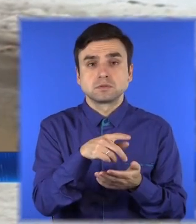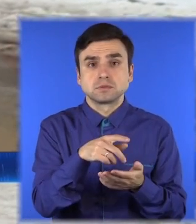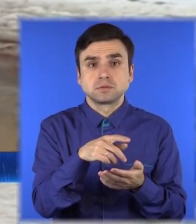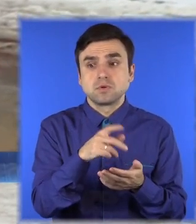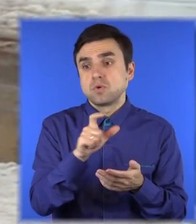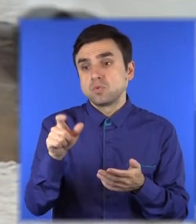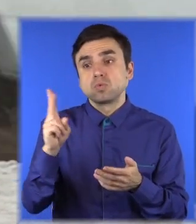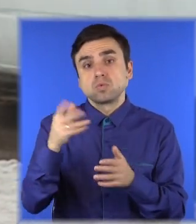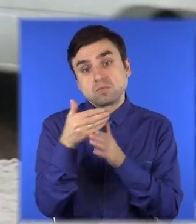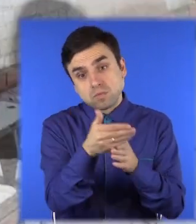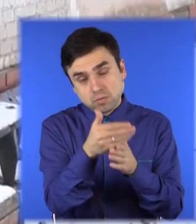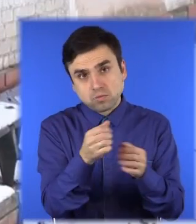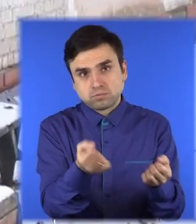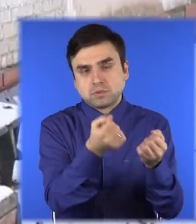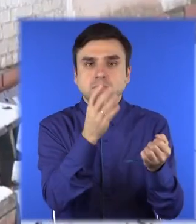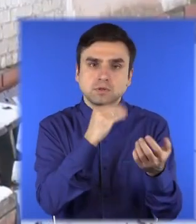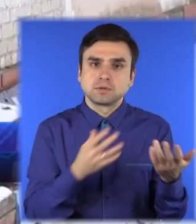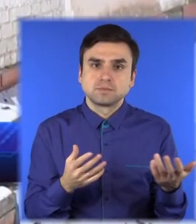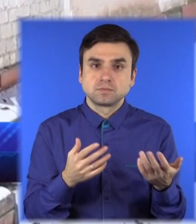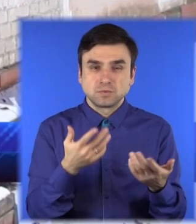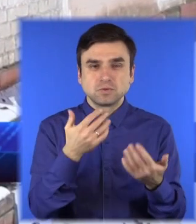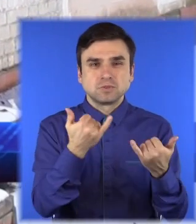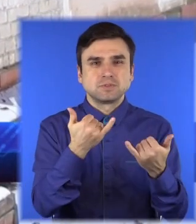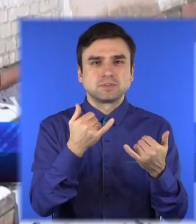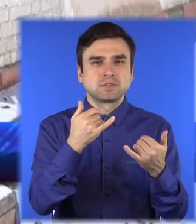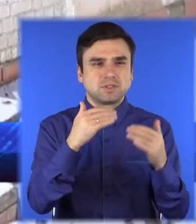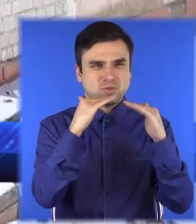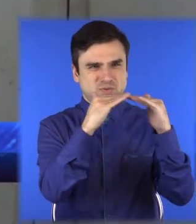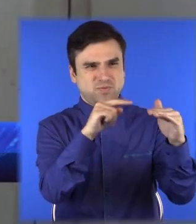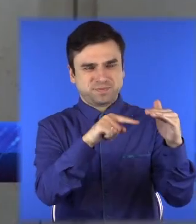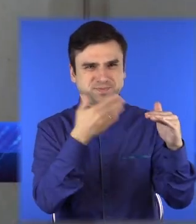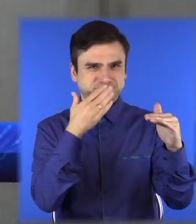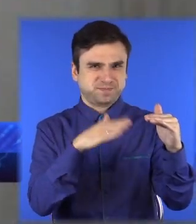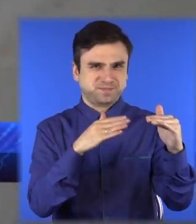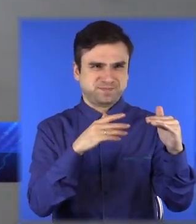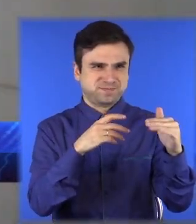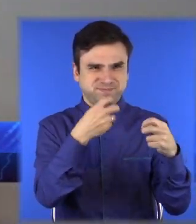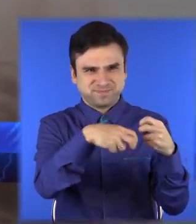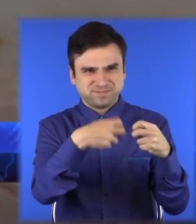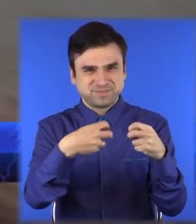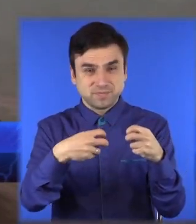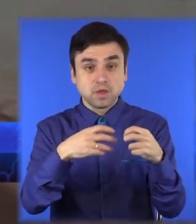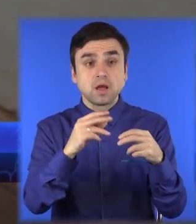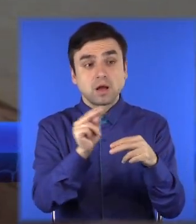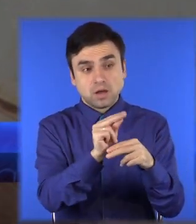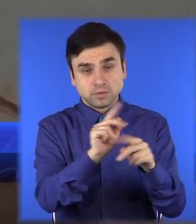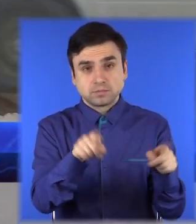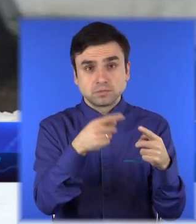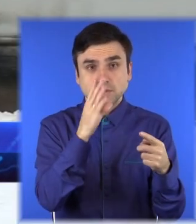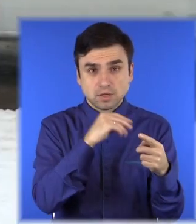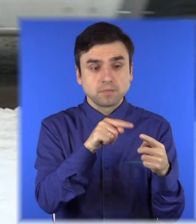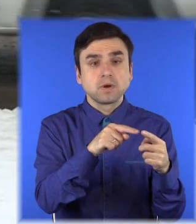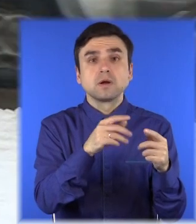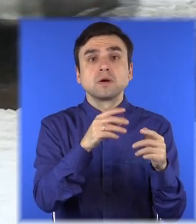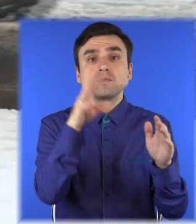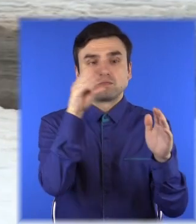на небайдужих людей. Поки ця хатинка непримітна та в аварійному стані, проте з неї можна зробити справжній прихисток для